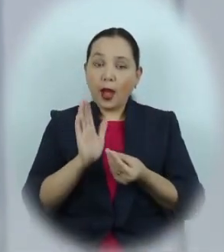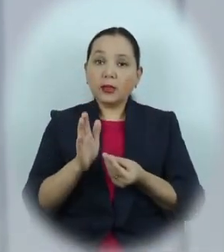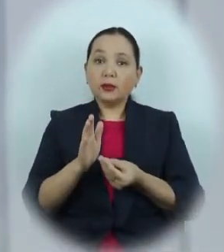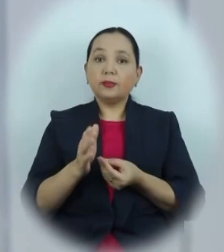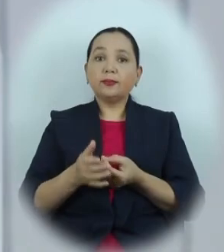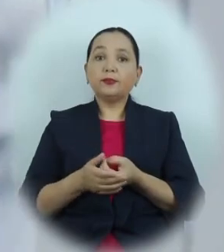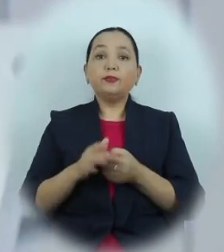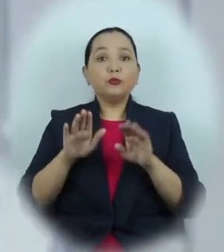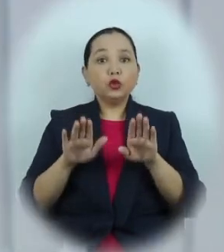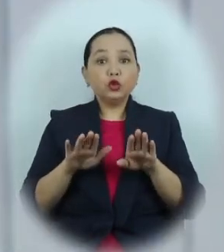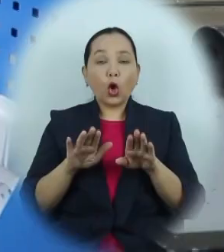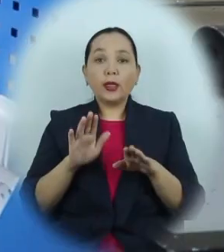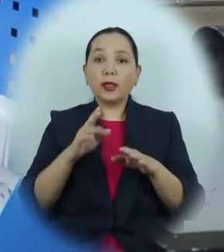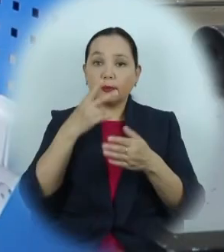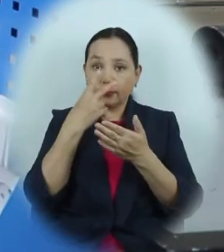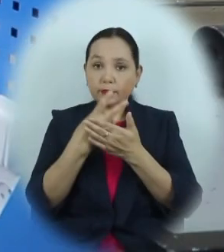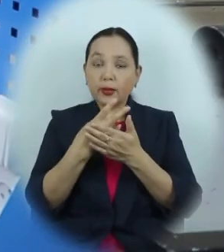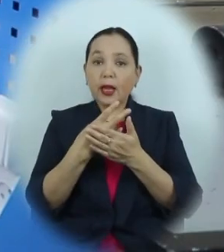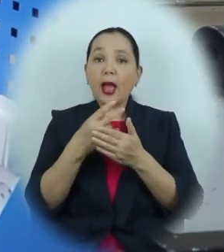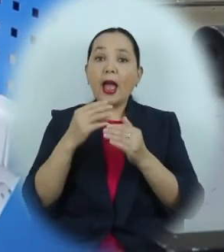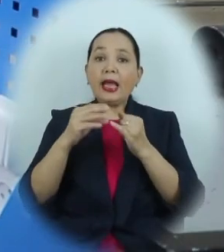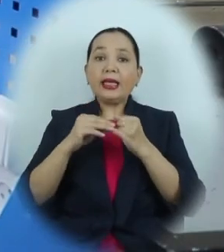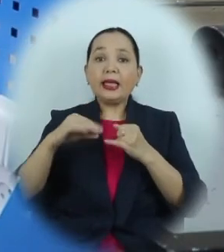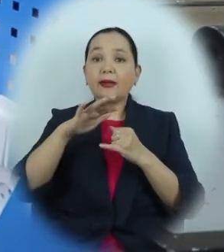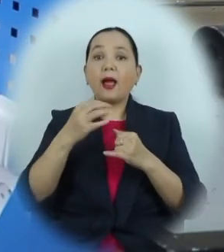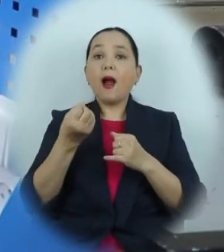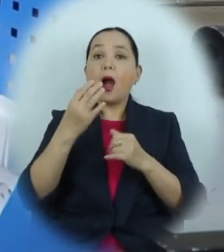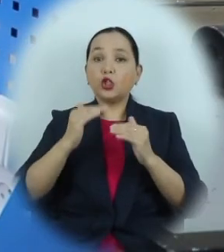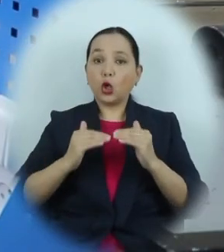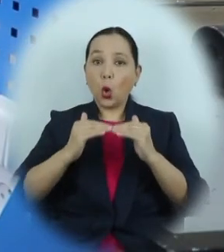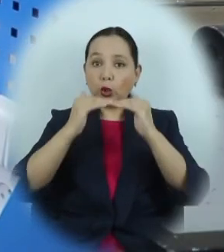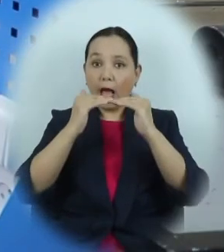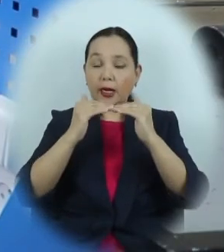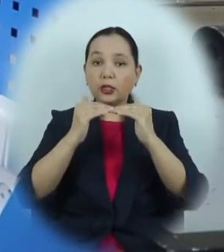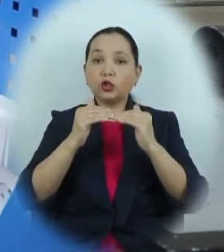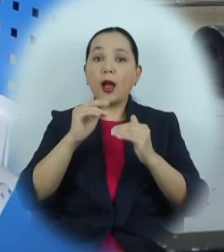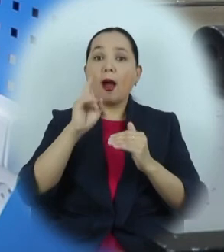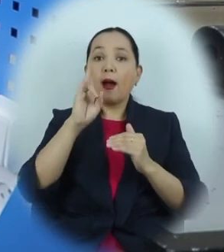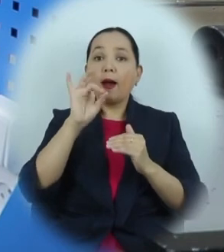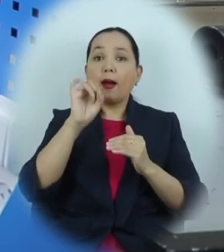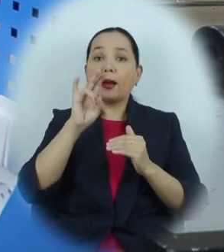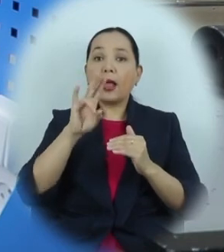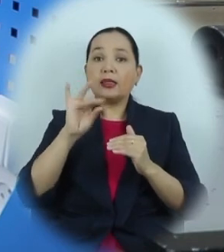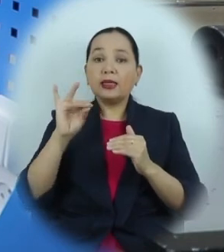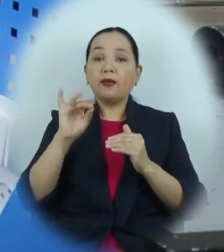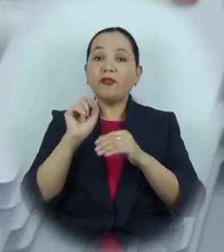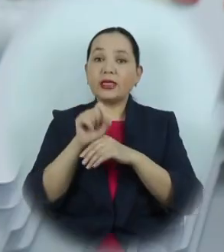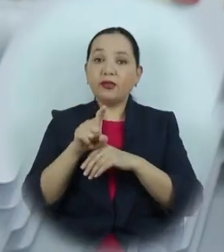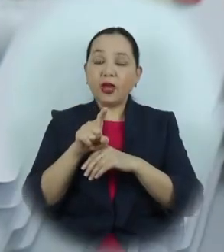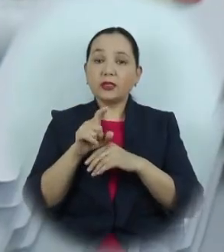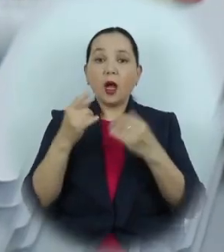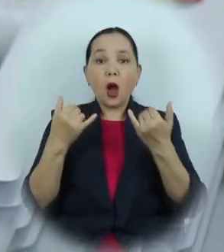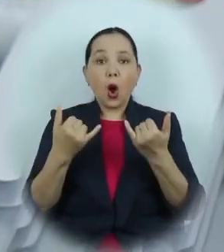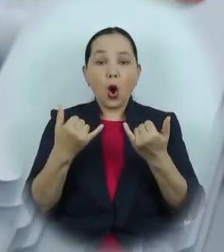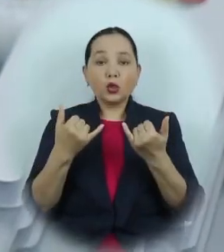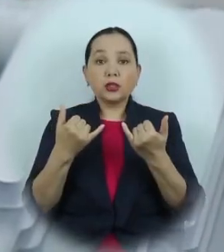Buni joyda yerdan qancha ko'tarilishi va kranni vazifasini.